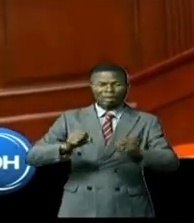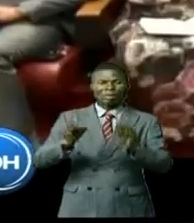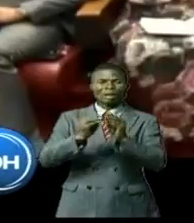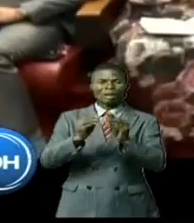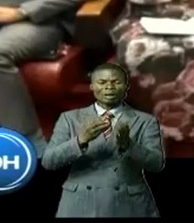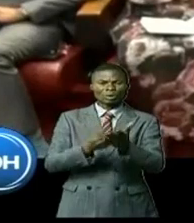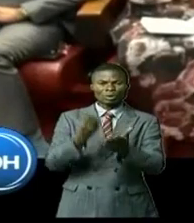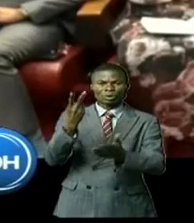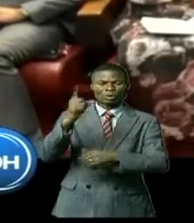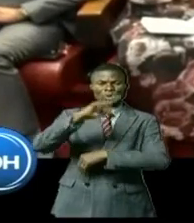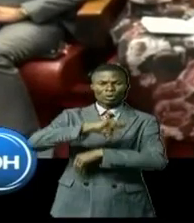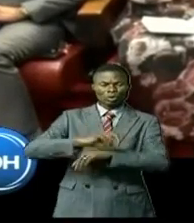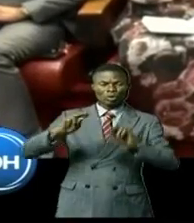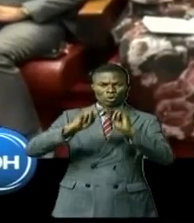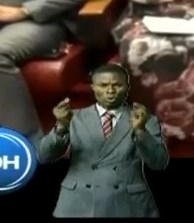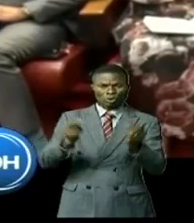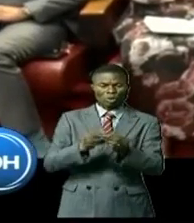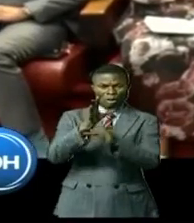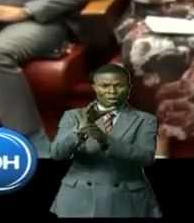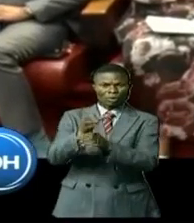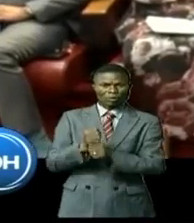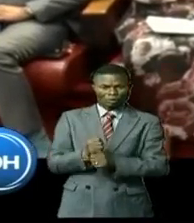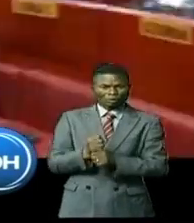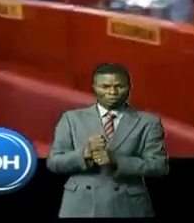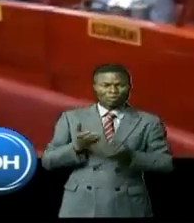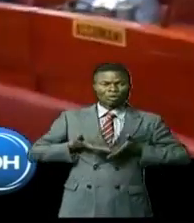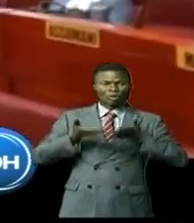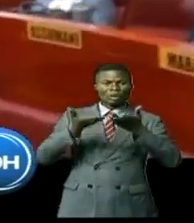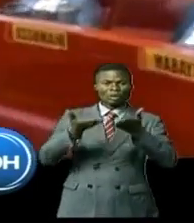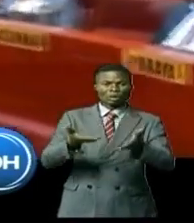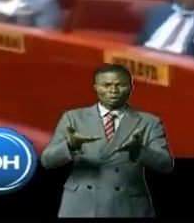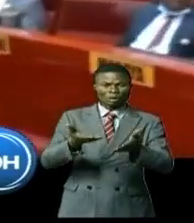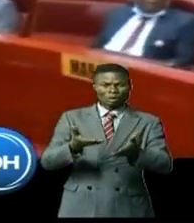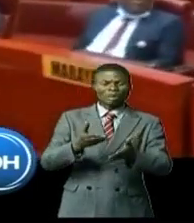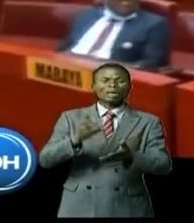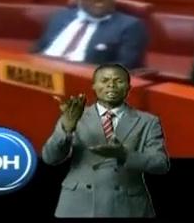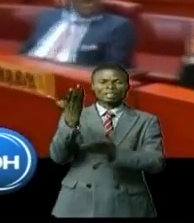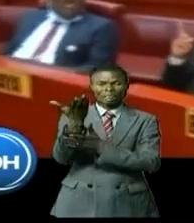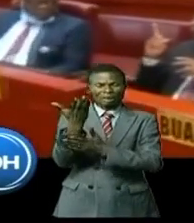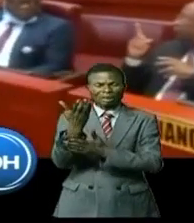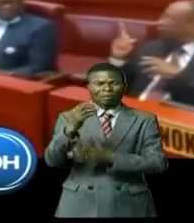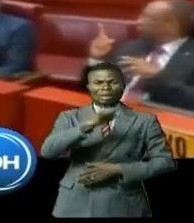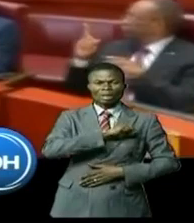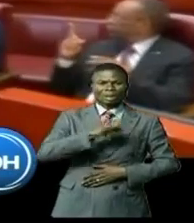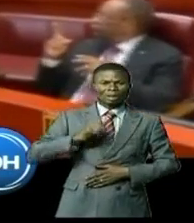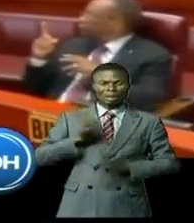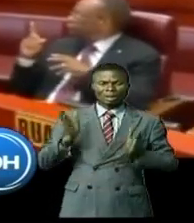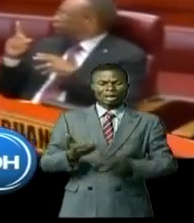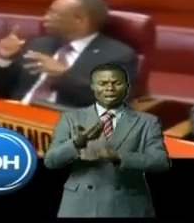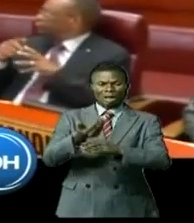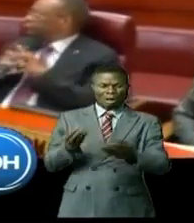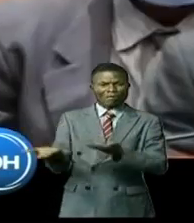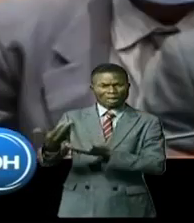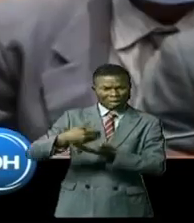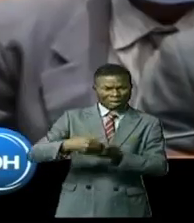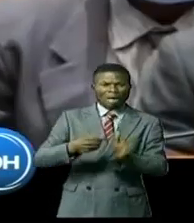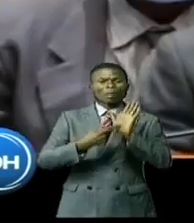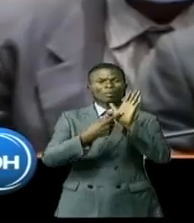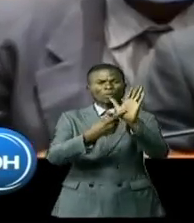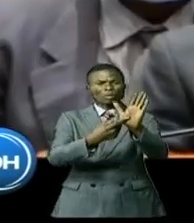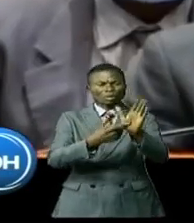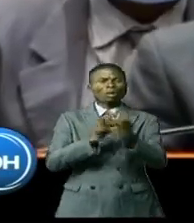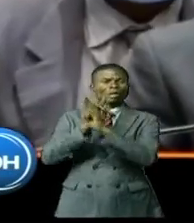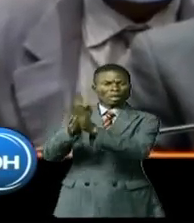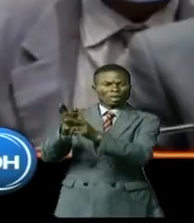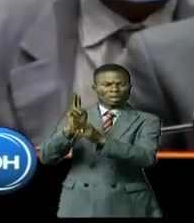Pendant 2 jours, la Commission recevra des propositions d'amendements des sénateurs avant de revenir présenter le